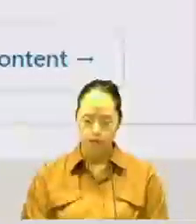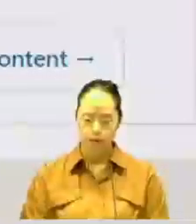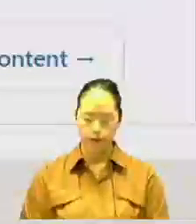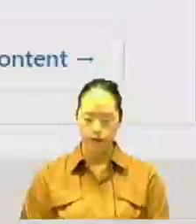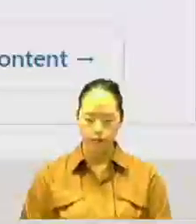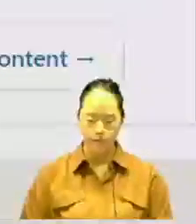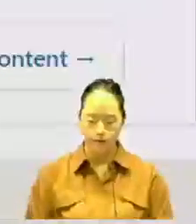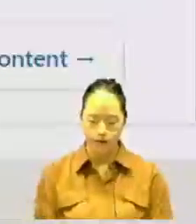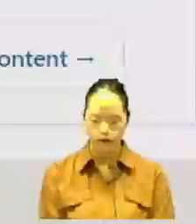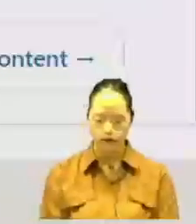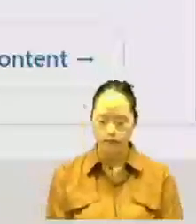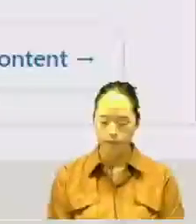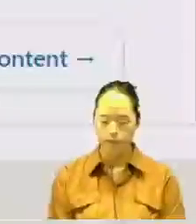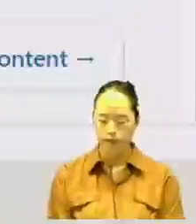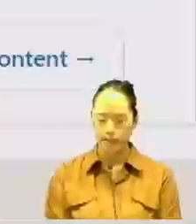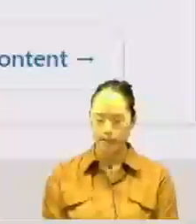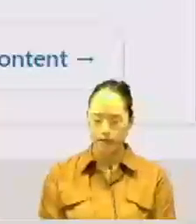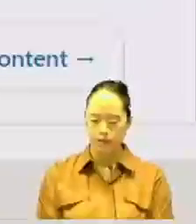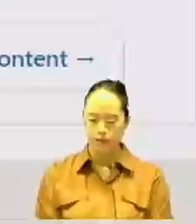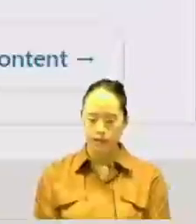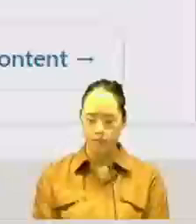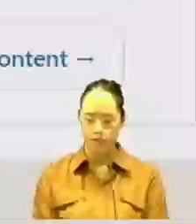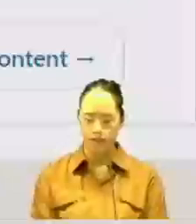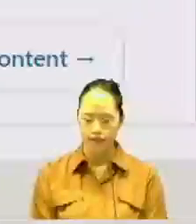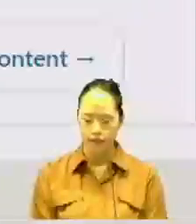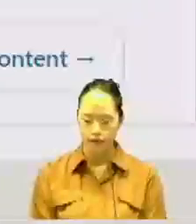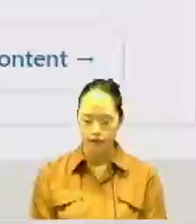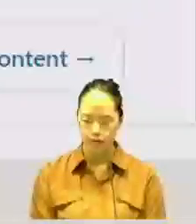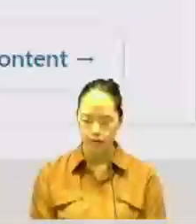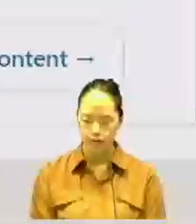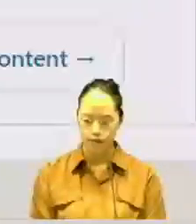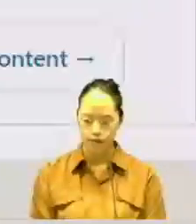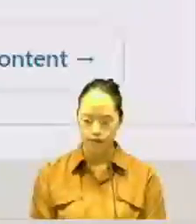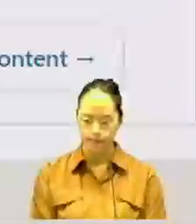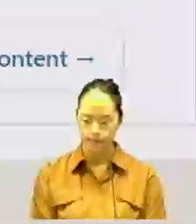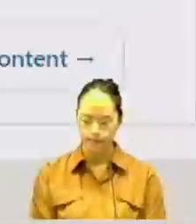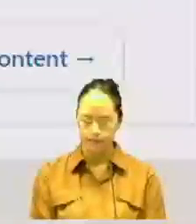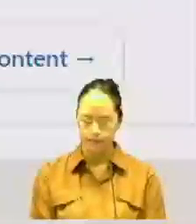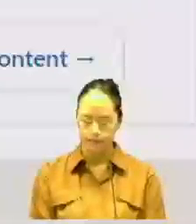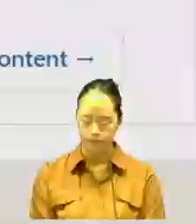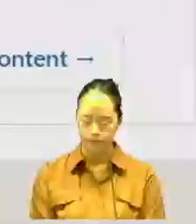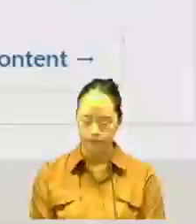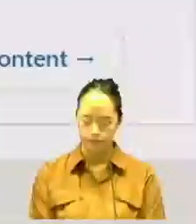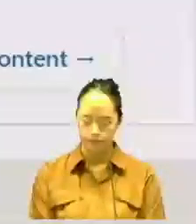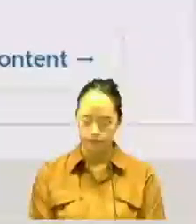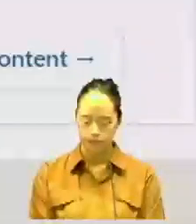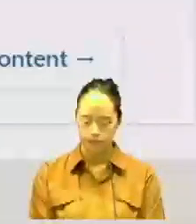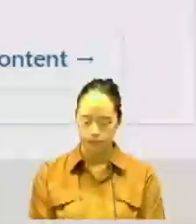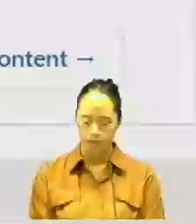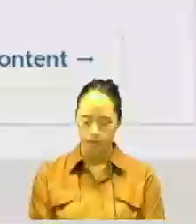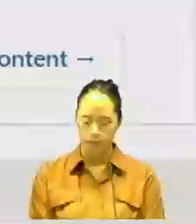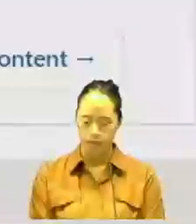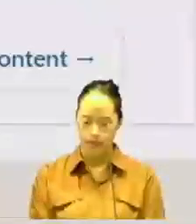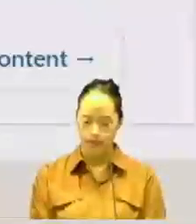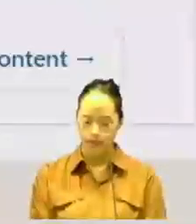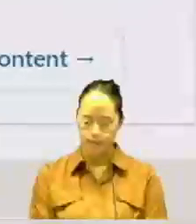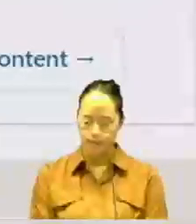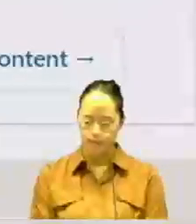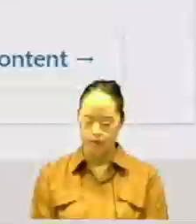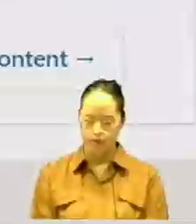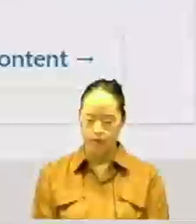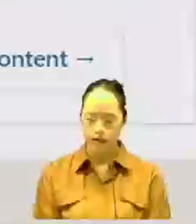那根据这个以赛亚书记录的时间和居鲁士出生的这个年代